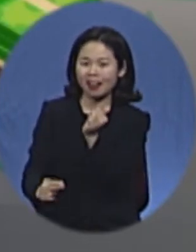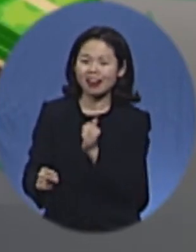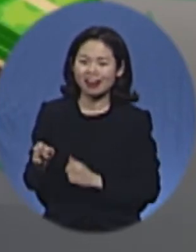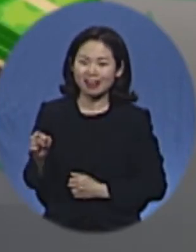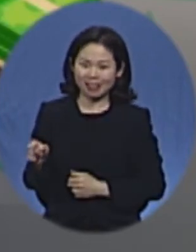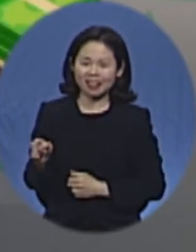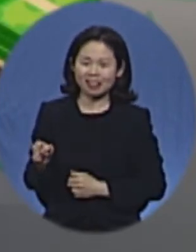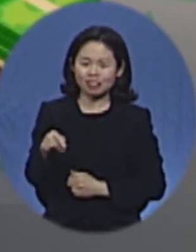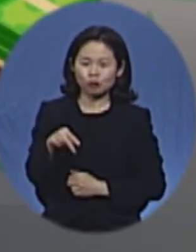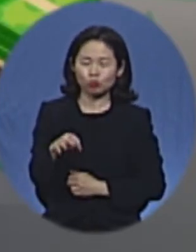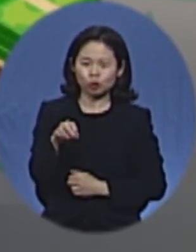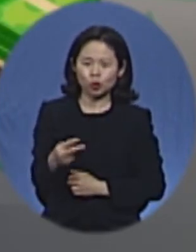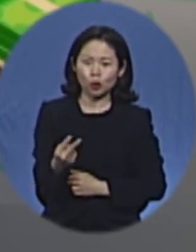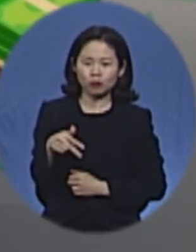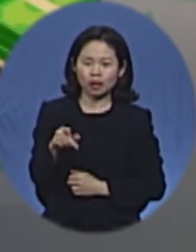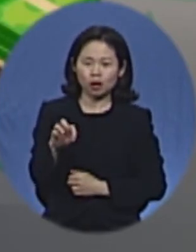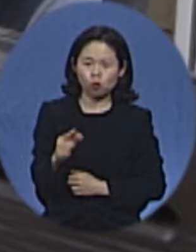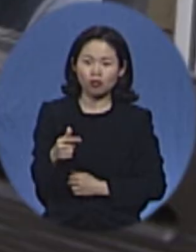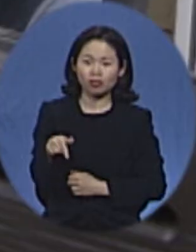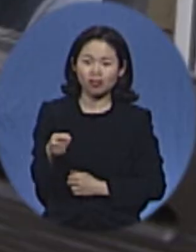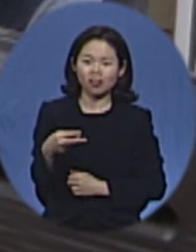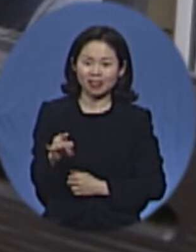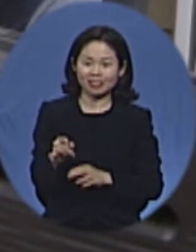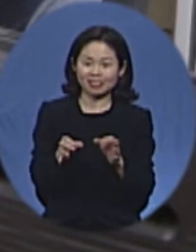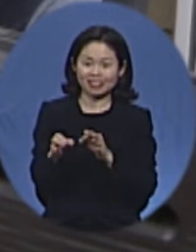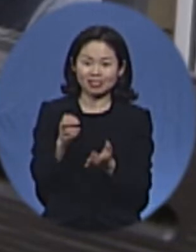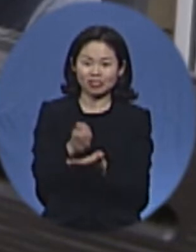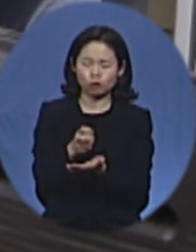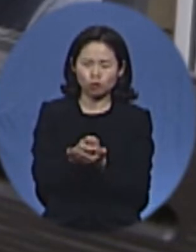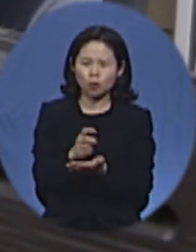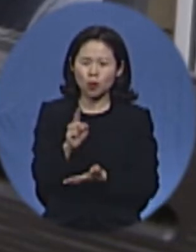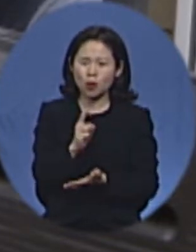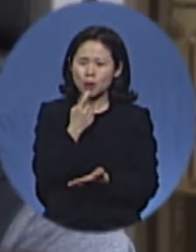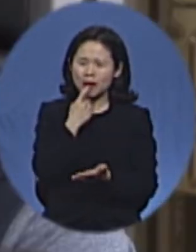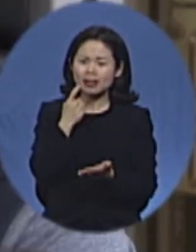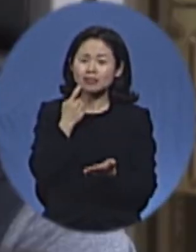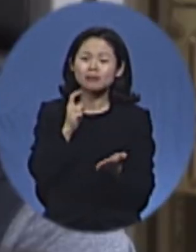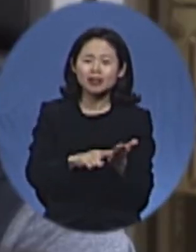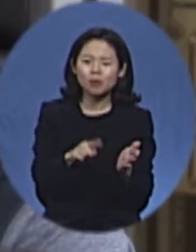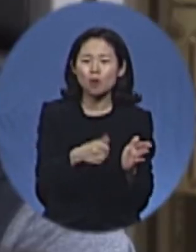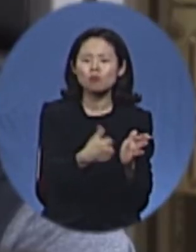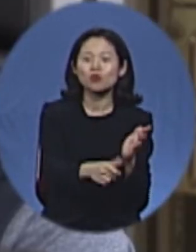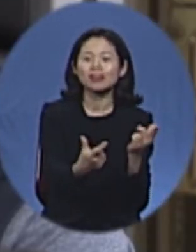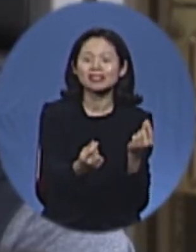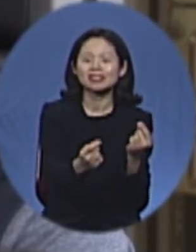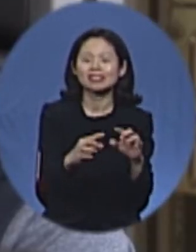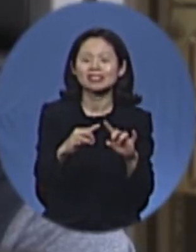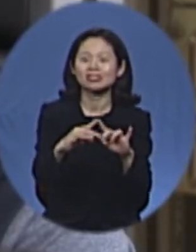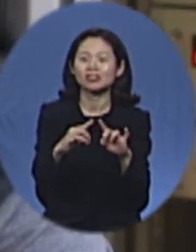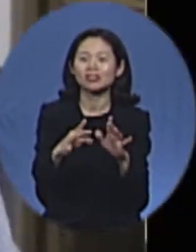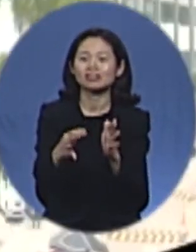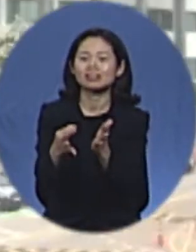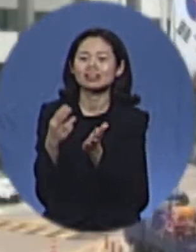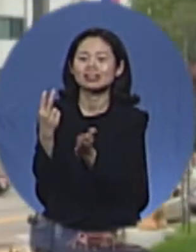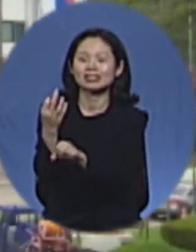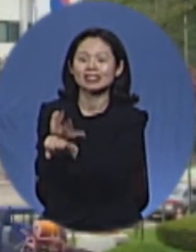수요자원 거래 시장 제도. 쉽게 말하면 아낀 전기를 물건처럼 사고 파는 전력